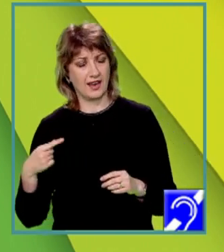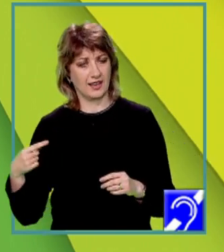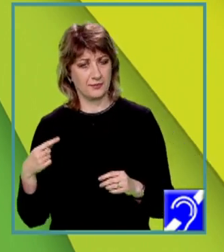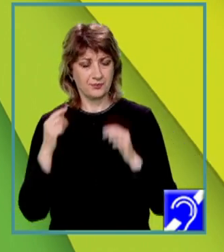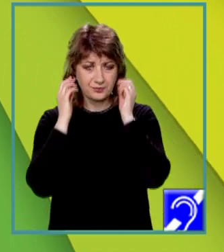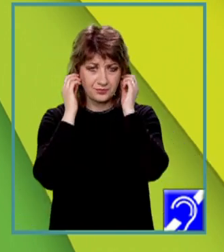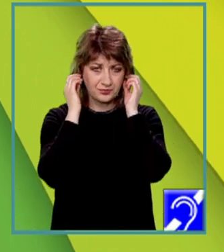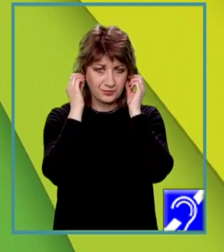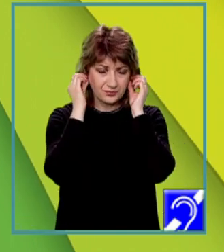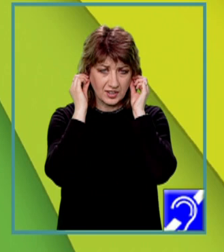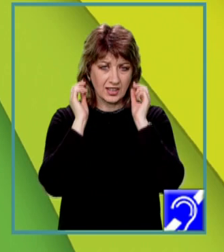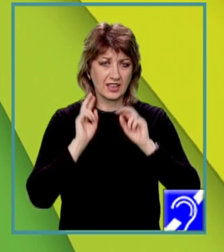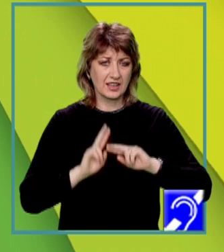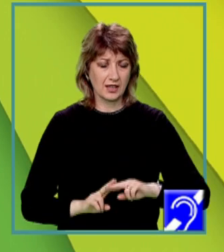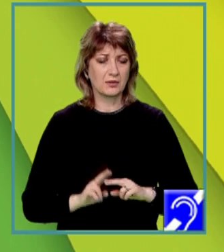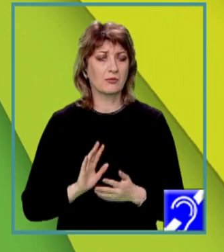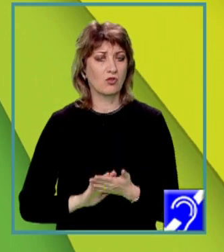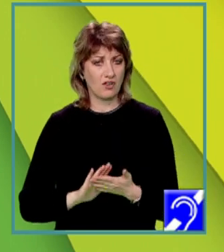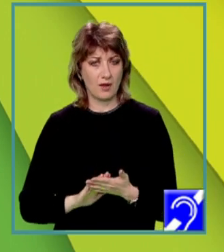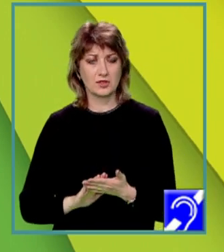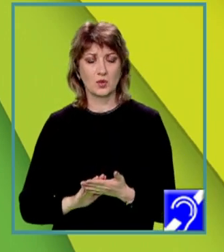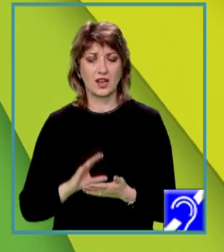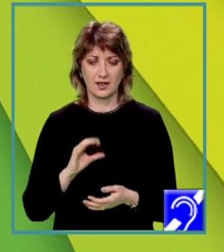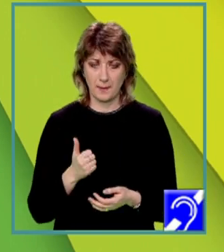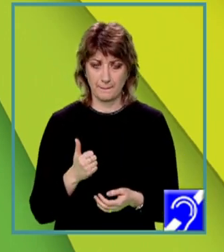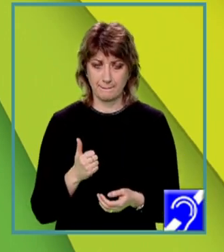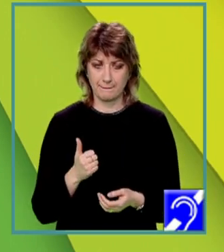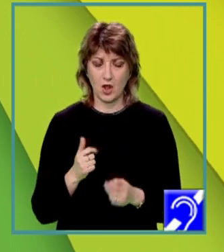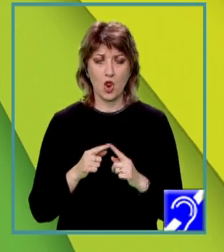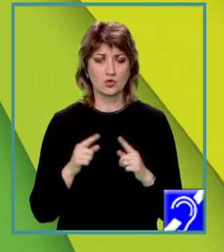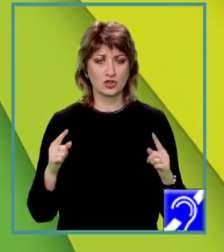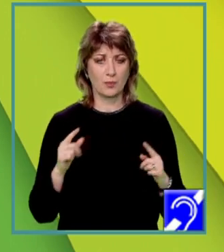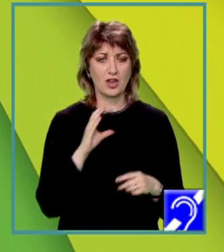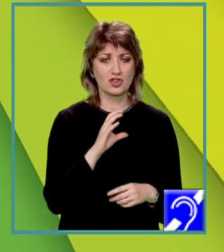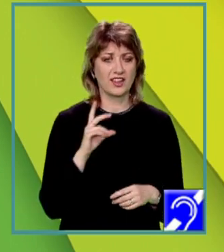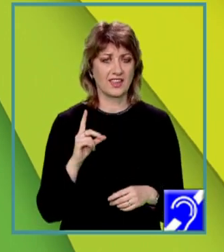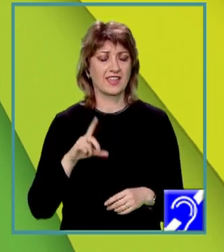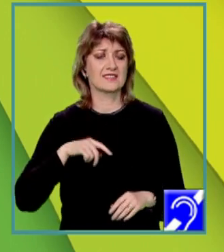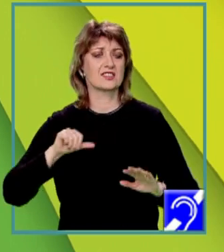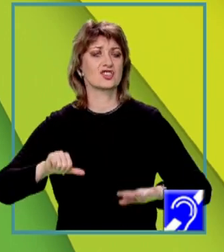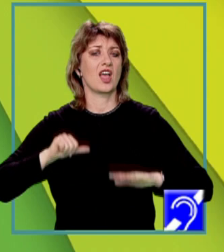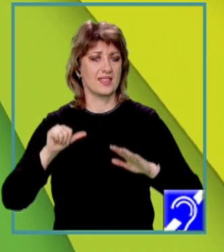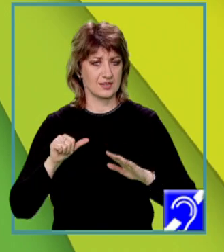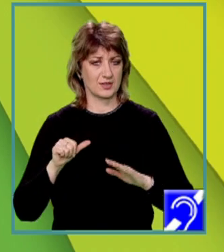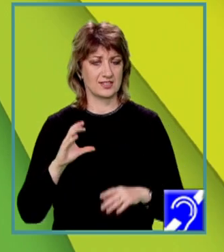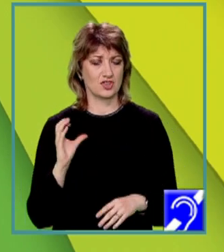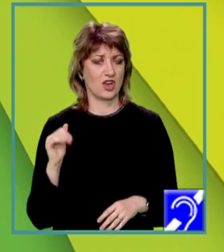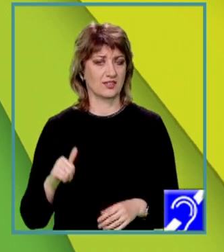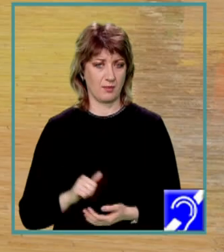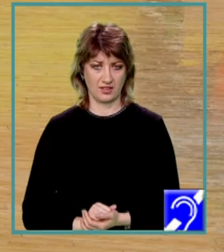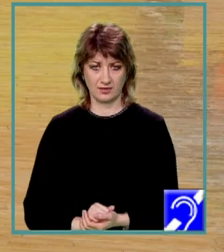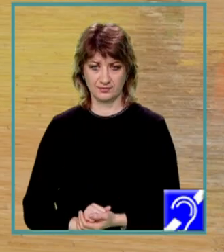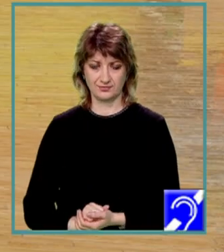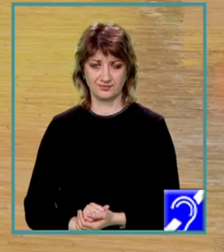din discuție și rămânem cu faptul că lungimea segmentului c d este 16 cm